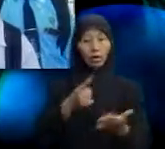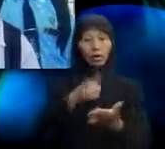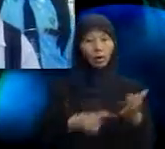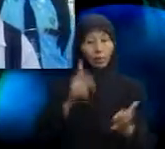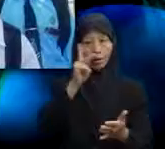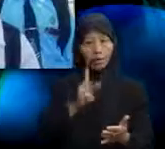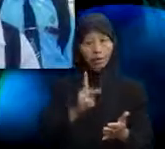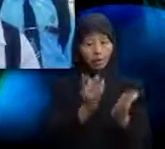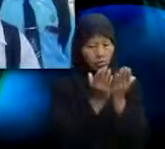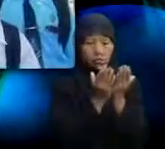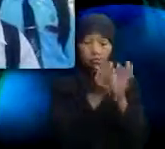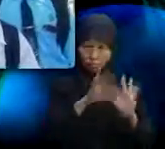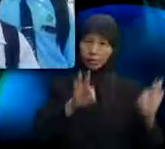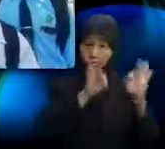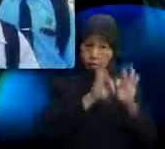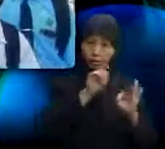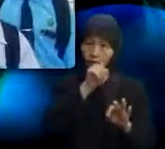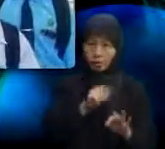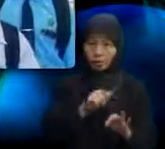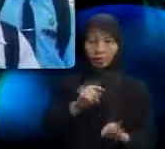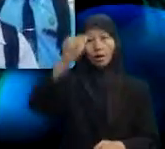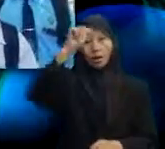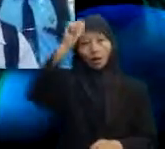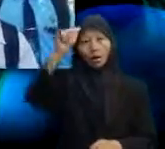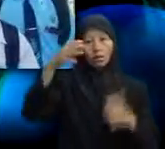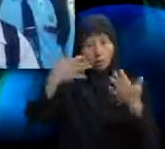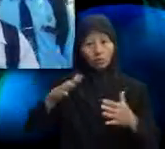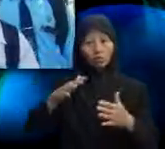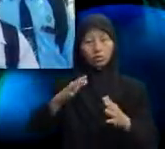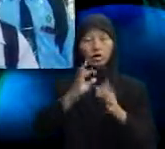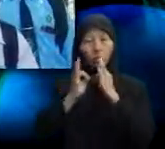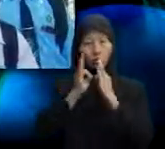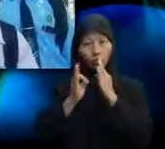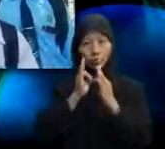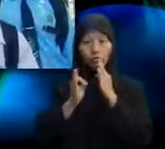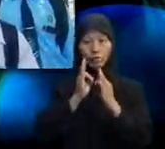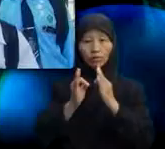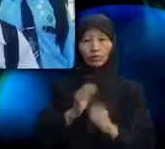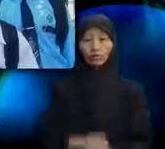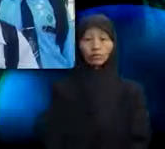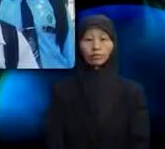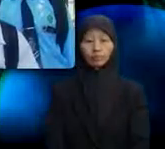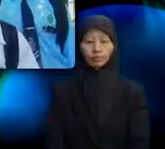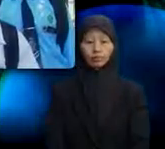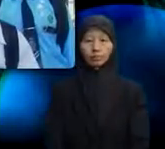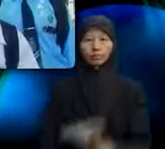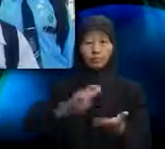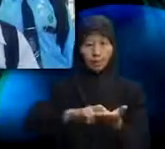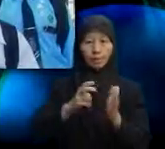Soalnya, apakah kepentingan doa ini, rakan-rakan? Allah telah berfirman, Udu'uni astajib